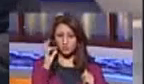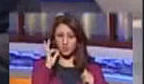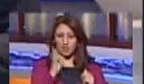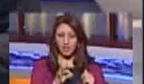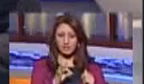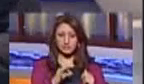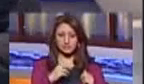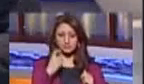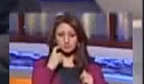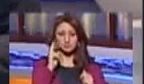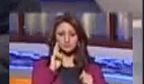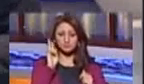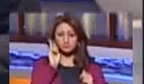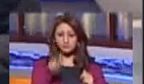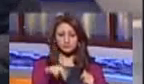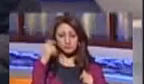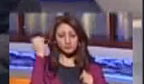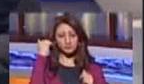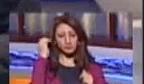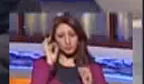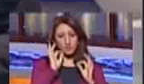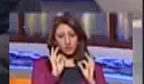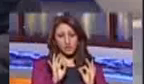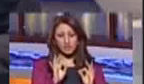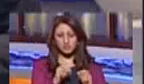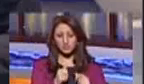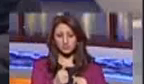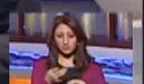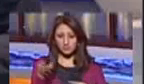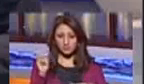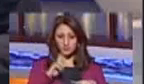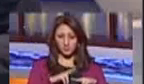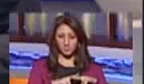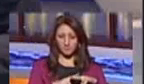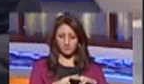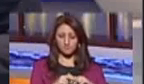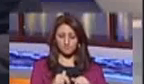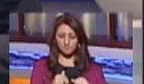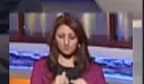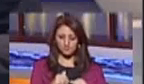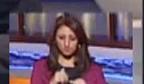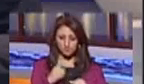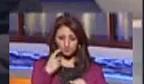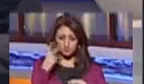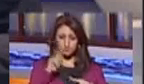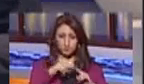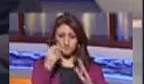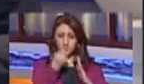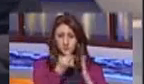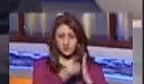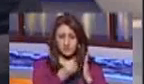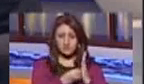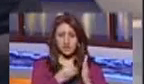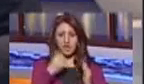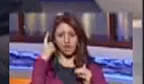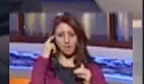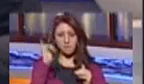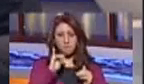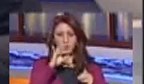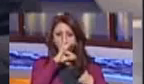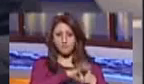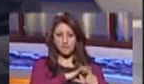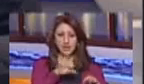نسمع لغة الشماتة والتشفي. ما ينفعش يكون ده وقت الحسابات والمكاسب